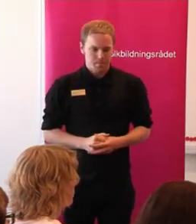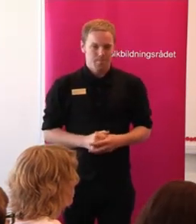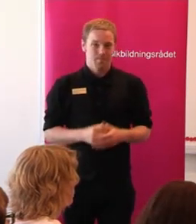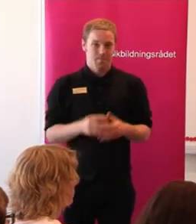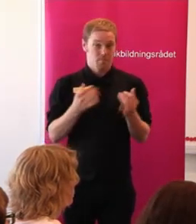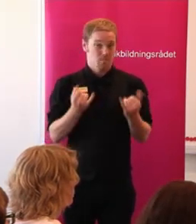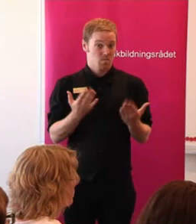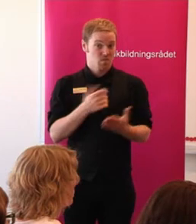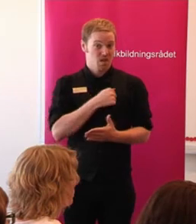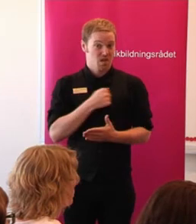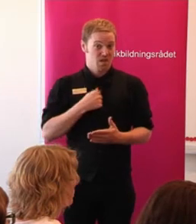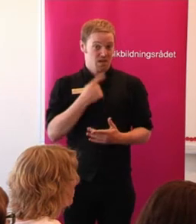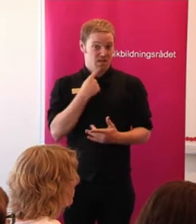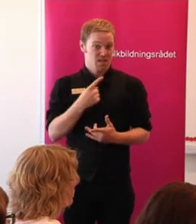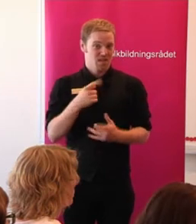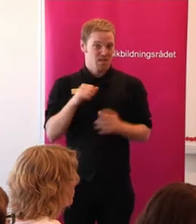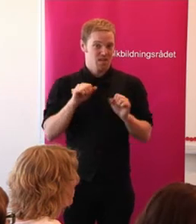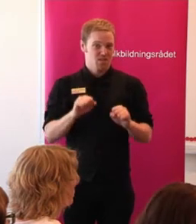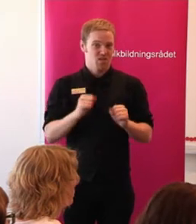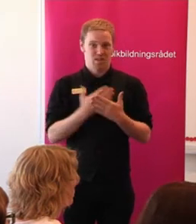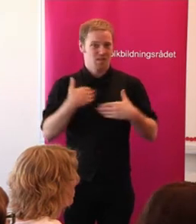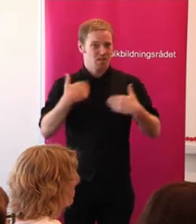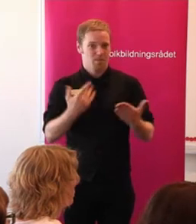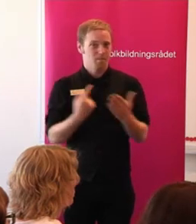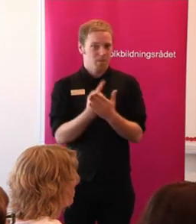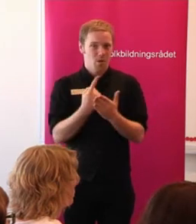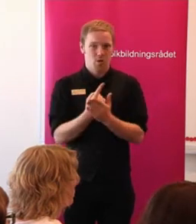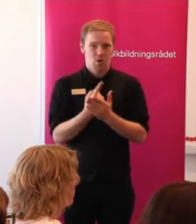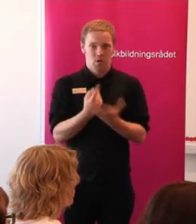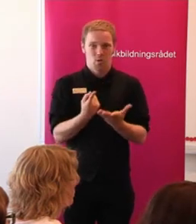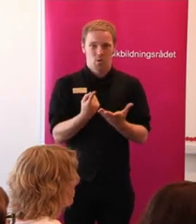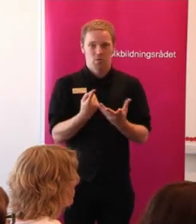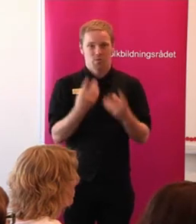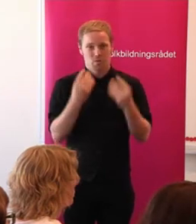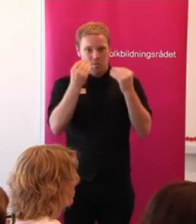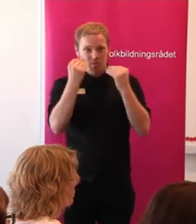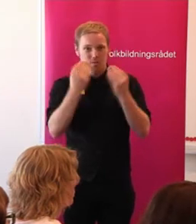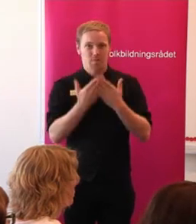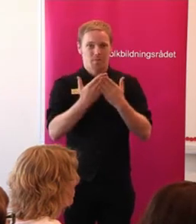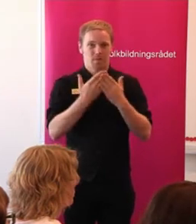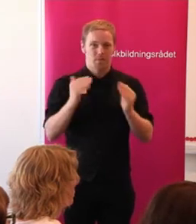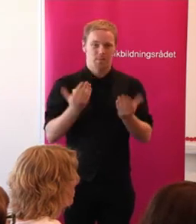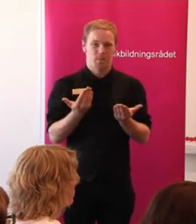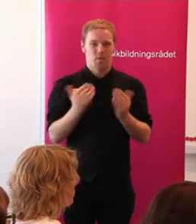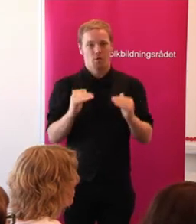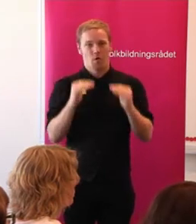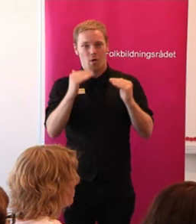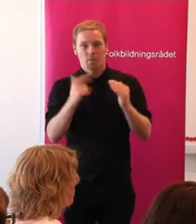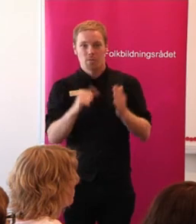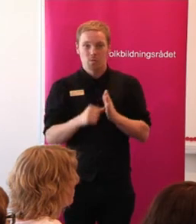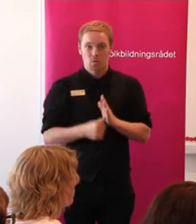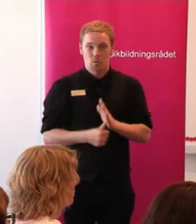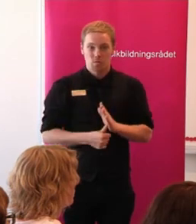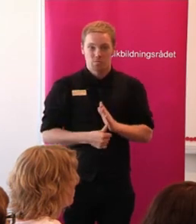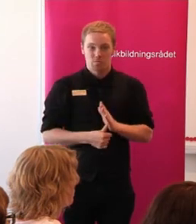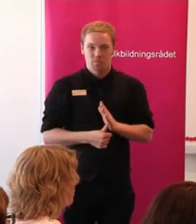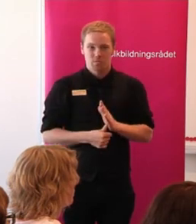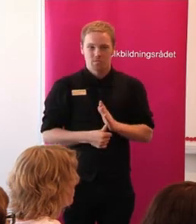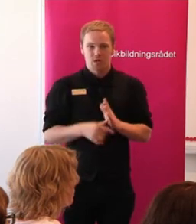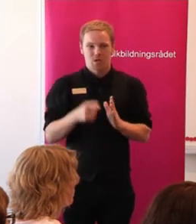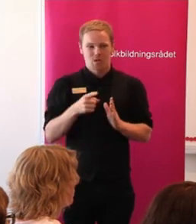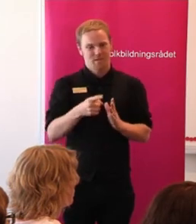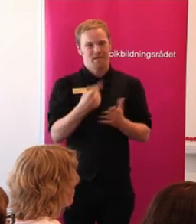eller vad regeringen säger i alla fall, att man inte ska ha möjlighet att läsa upp sina betyg, vilket också är en försämrad möjlighet för att kunna förverkliga